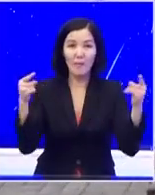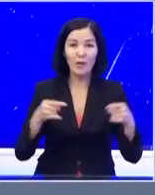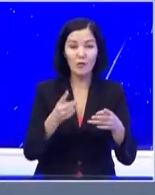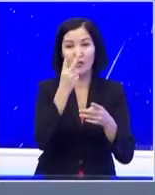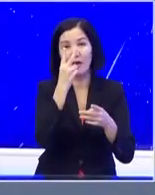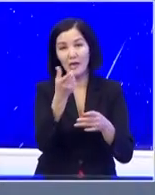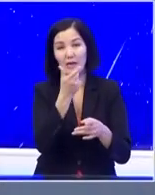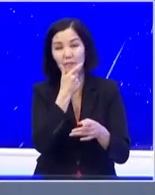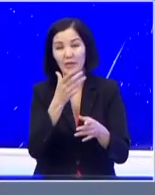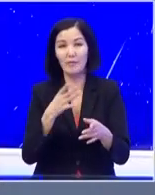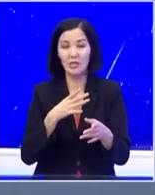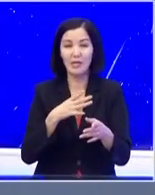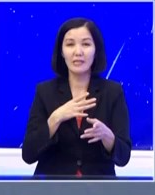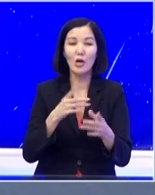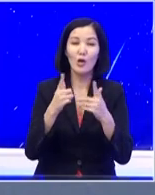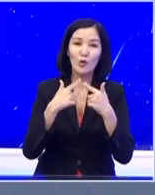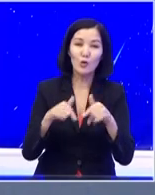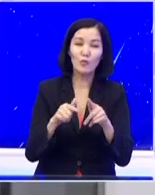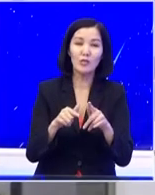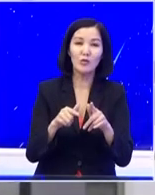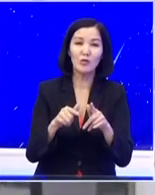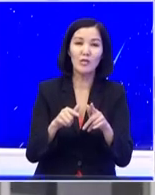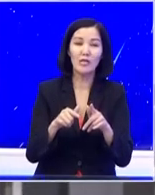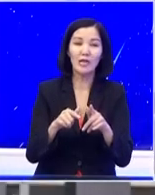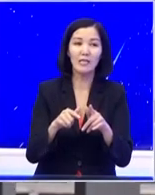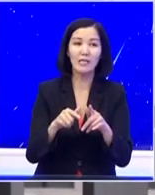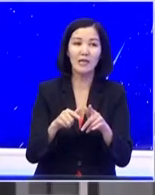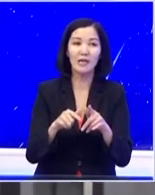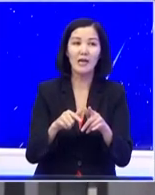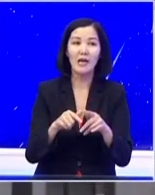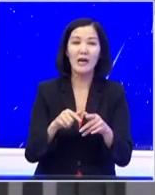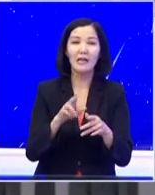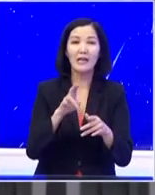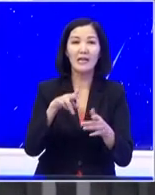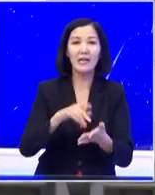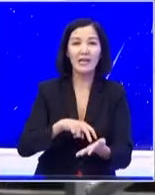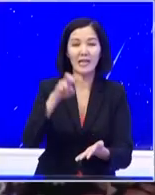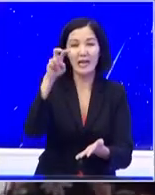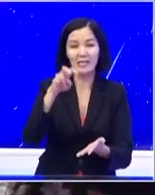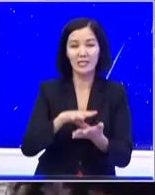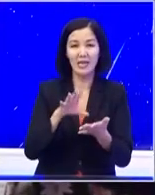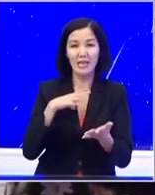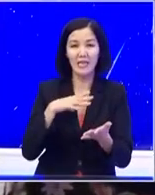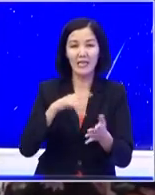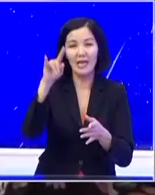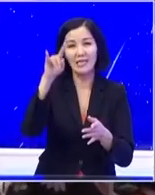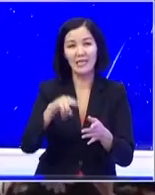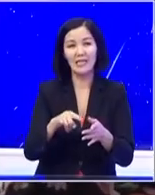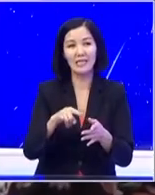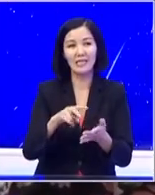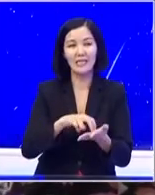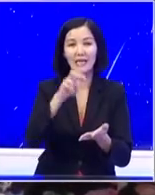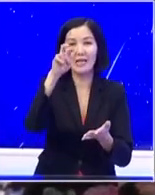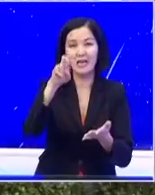күнді қашықтан тамашалады. Ұйымдастырушылар оларға арнап, арнайы экранда жалдапты. Мекеме мамандары үйдің терезесіне кранмен